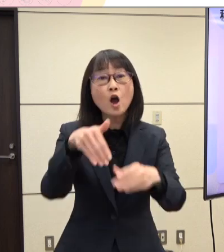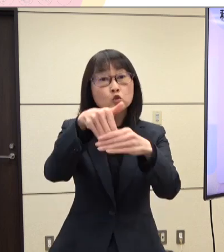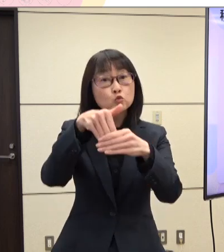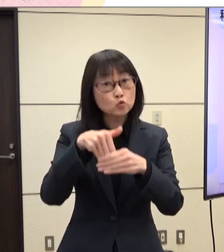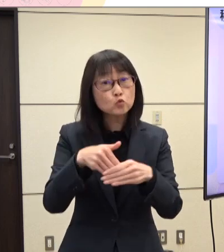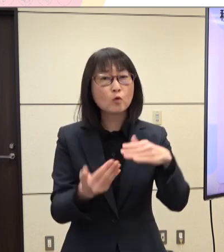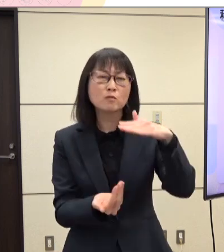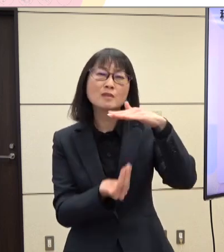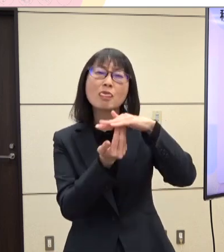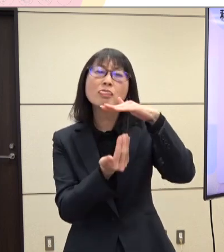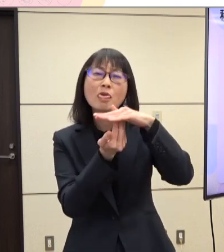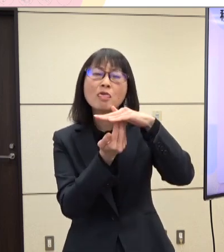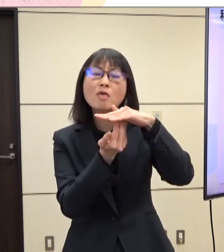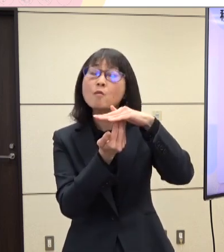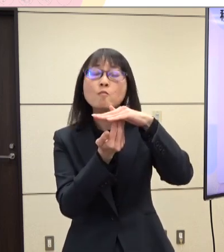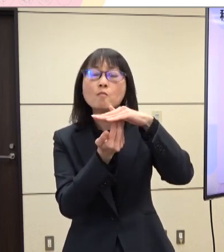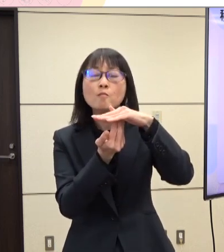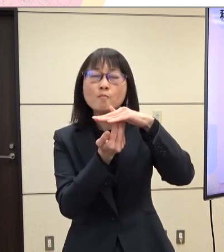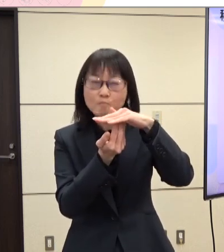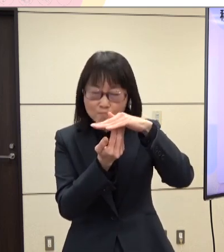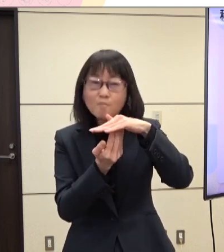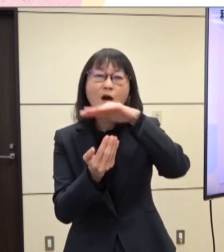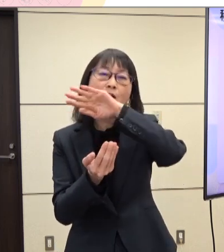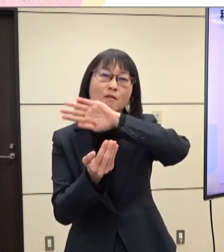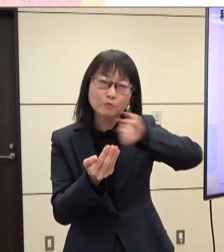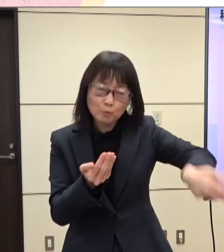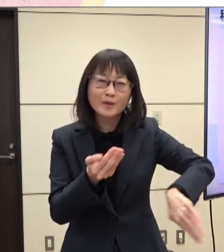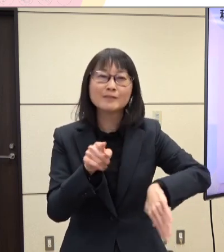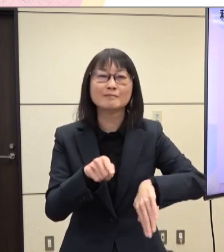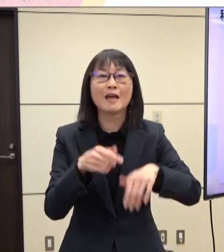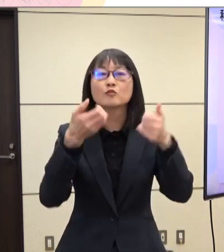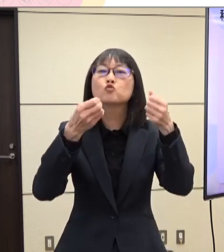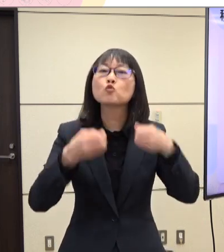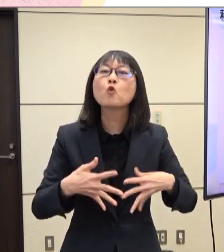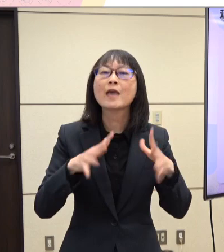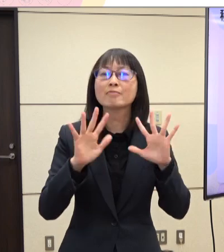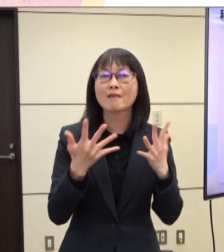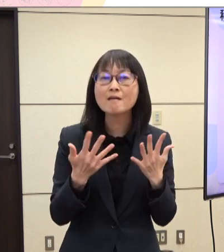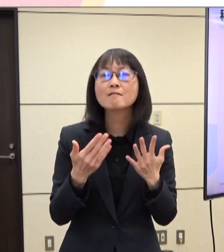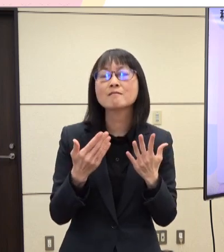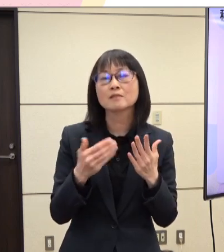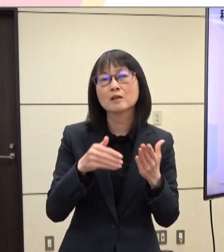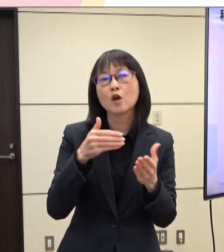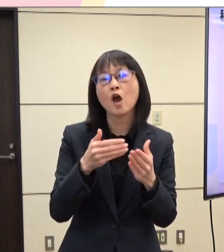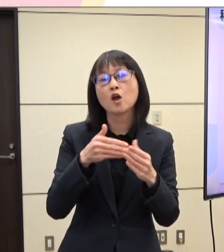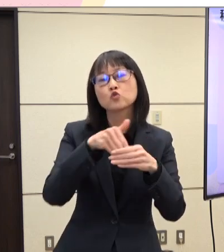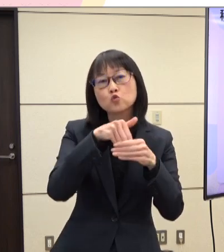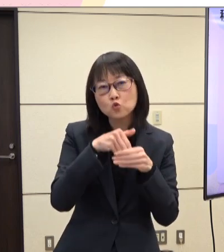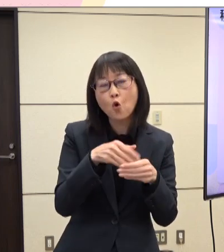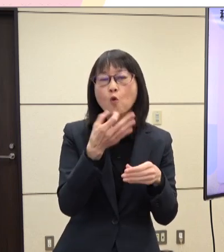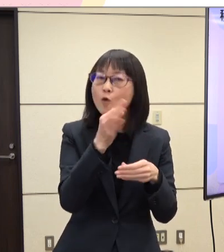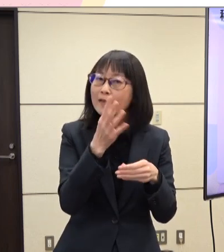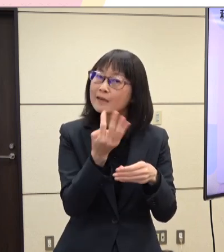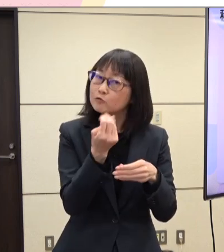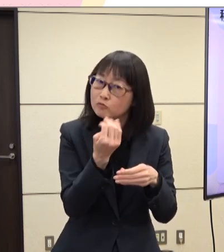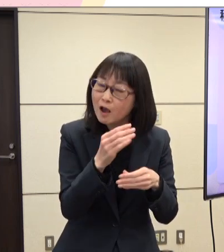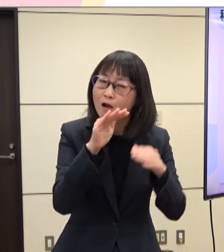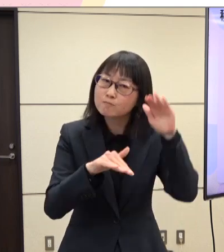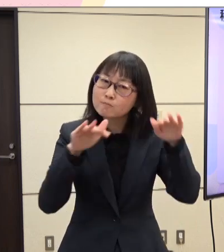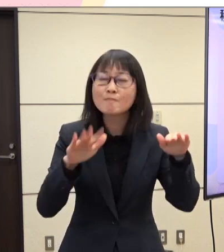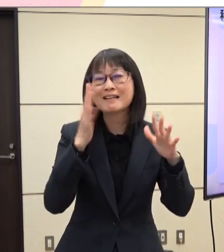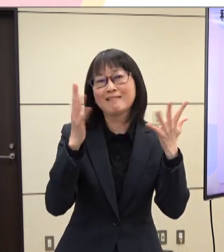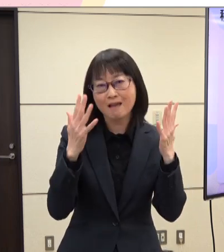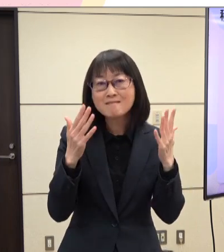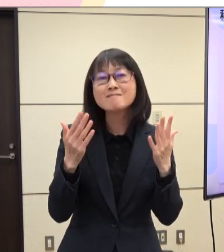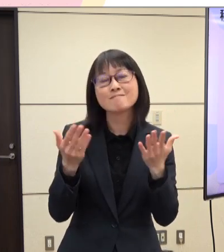充実を図りましたし、第二子以降の保育所、保育料のサポートですね、3歳以上は国の制度